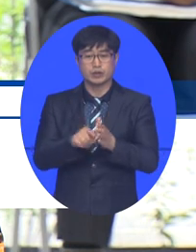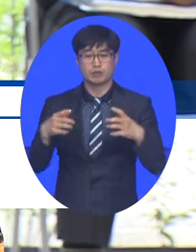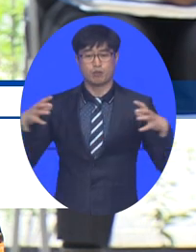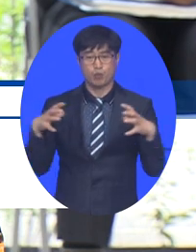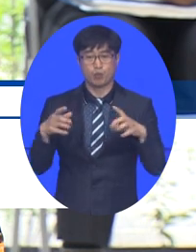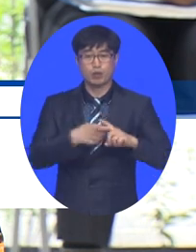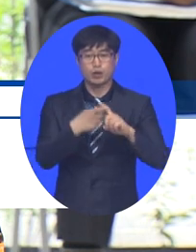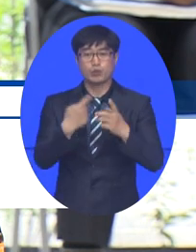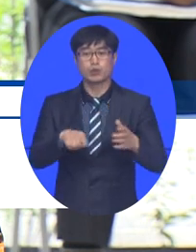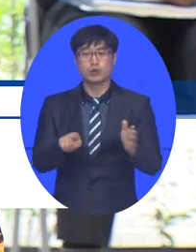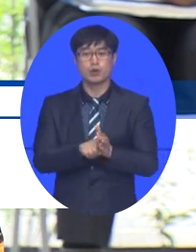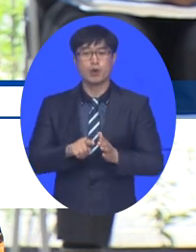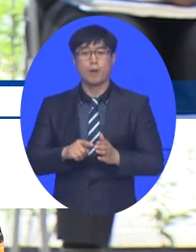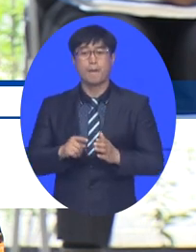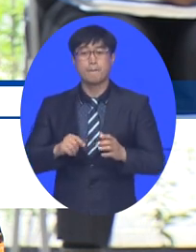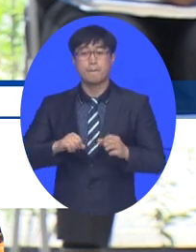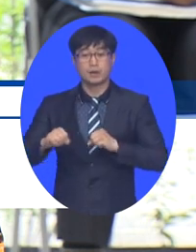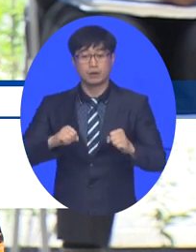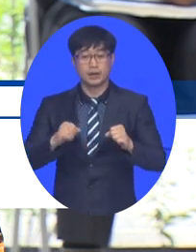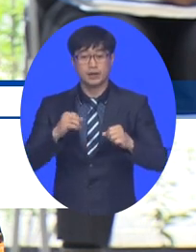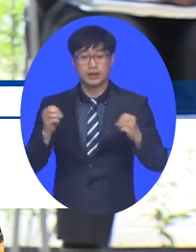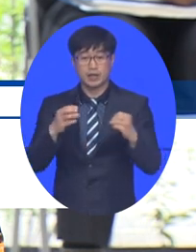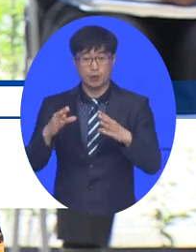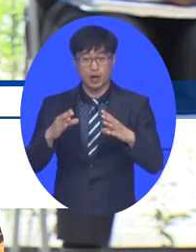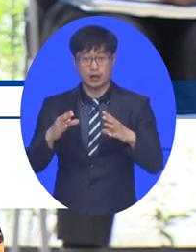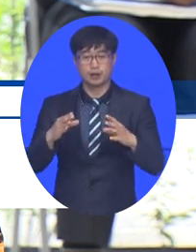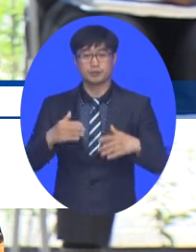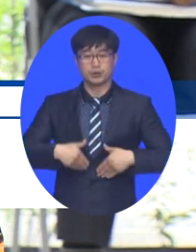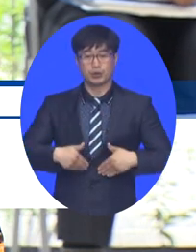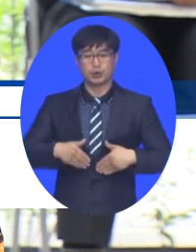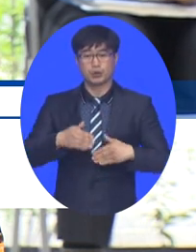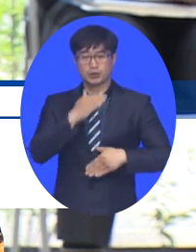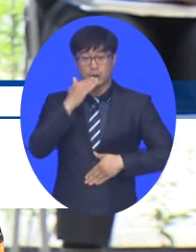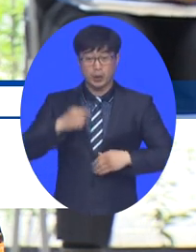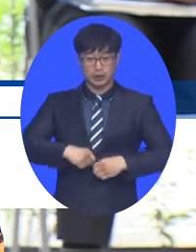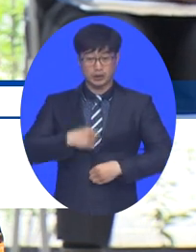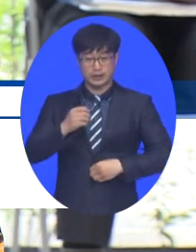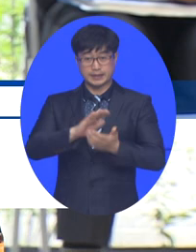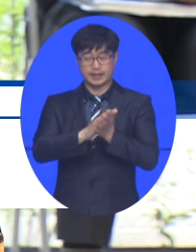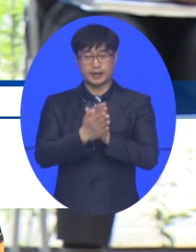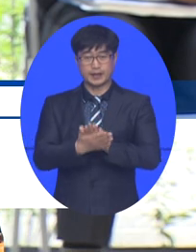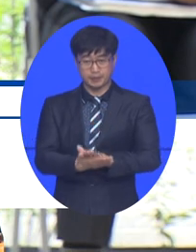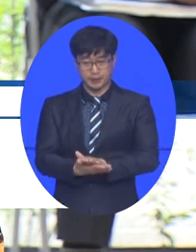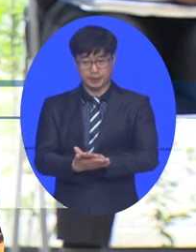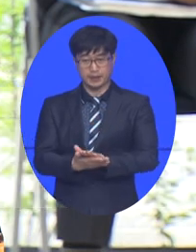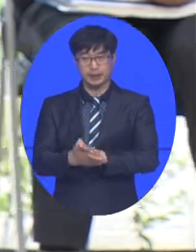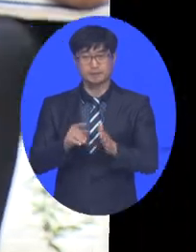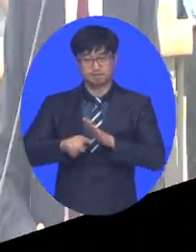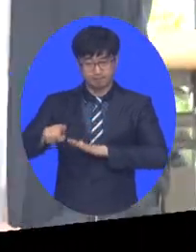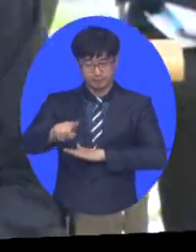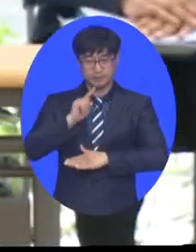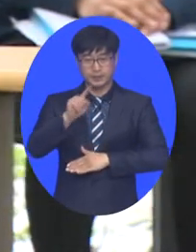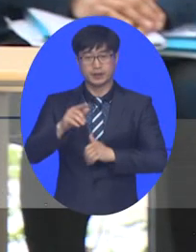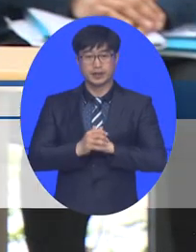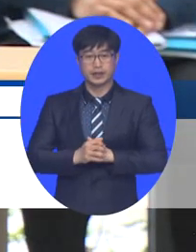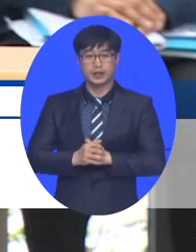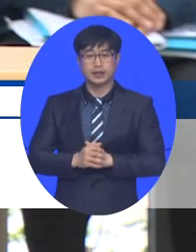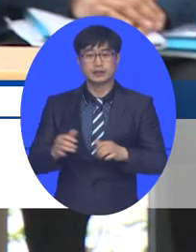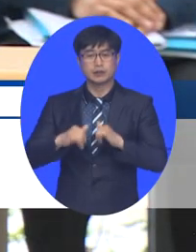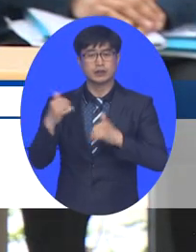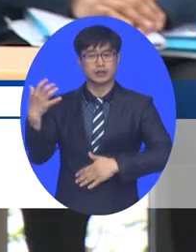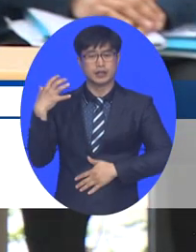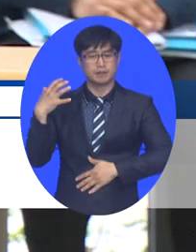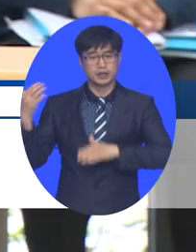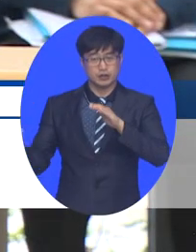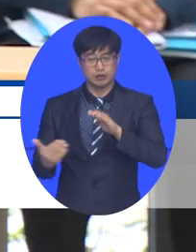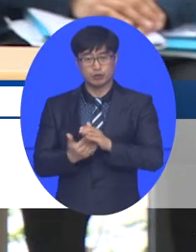위해서는 활발한 대화를 진행해 나갈 것이며 정의로운 시대 전환에도 앞장서겠습니다. 사회적 책임을